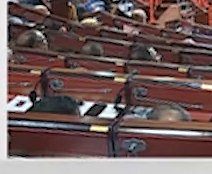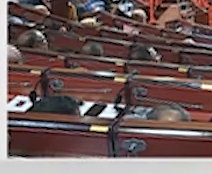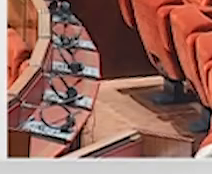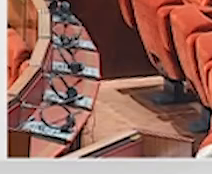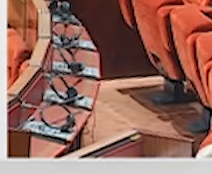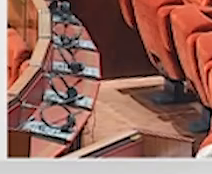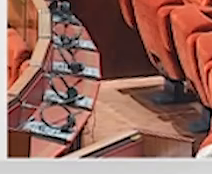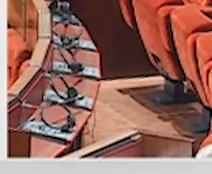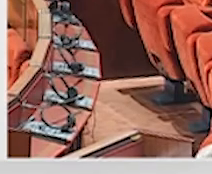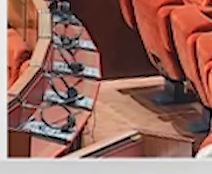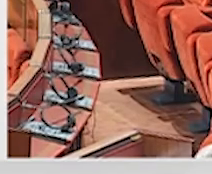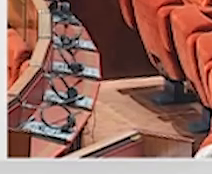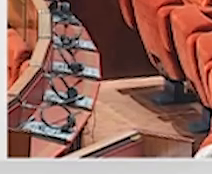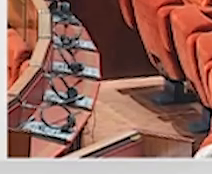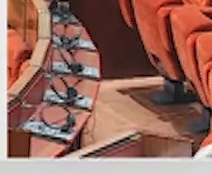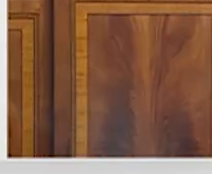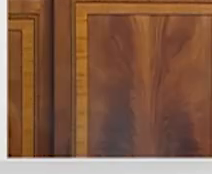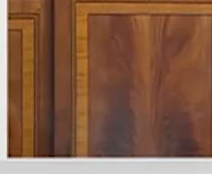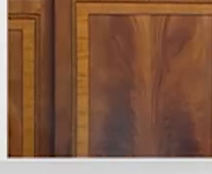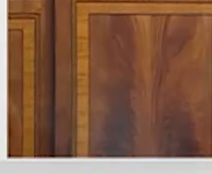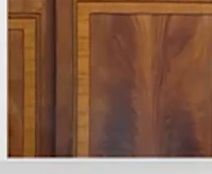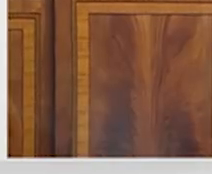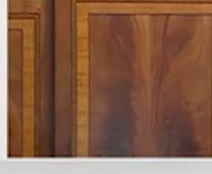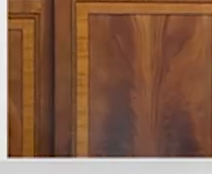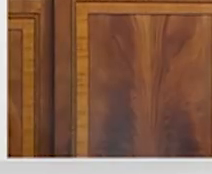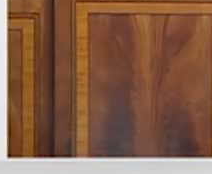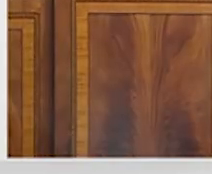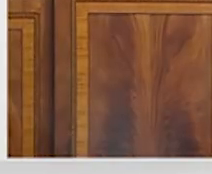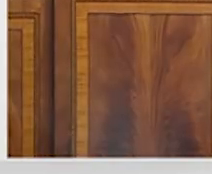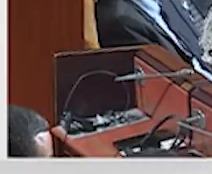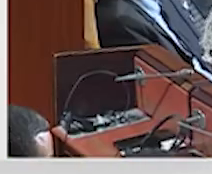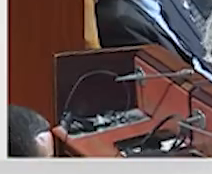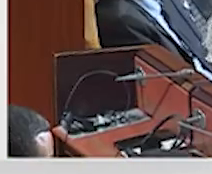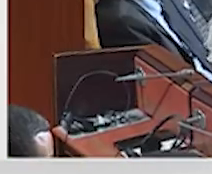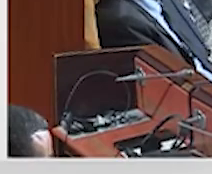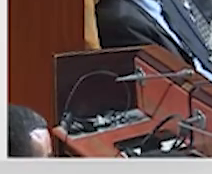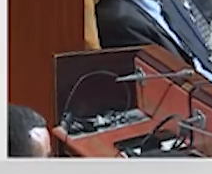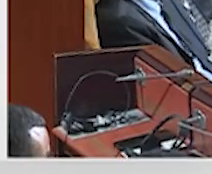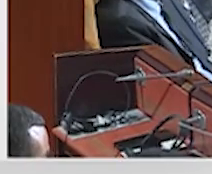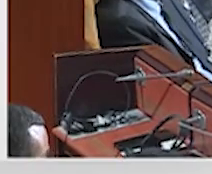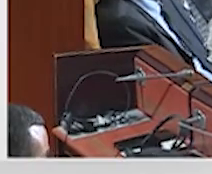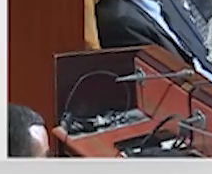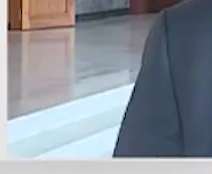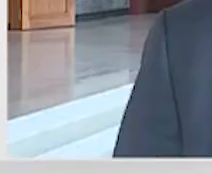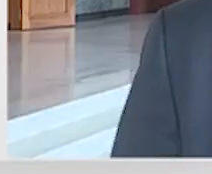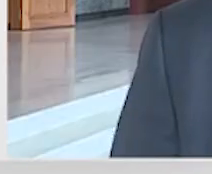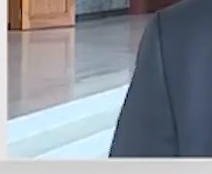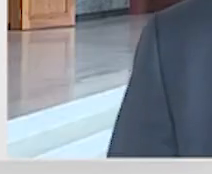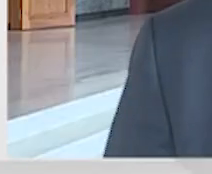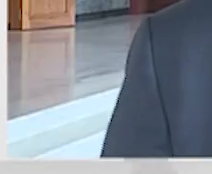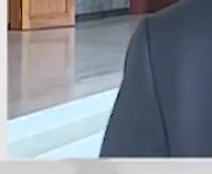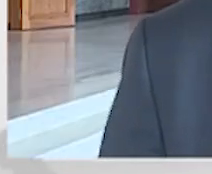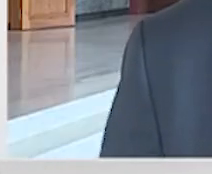في هذا العدد نتابع حدث مناقشة إشكالية الماء خلال جلسة الأسئلة الشفوية بمجلس النواب. أما فقرة ثلاث أسئلة